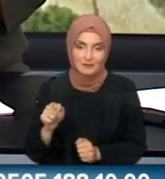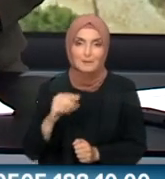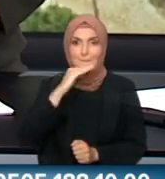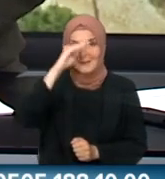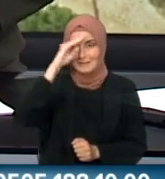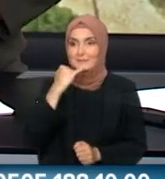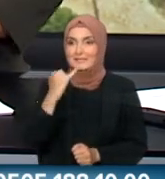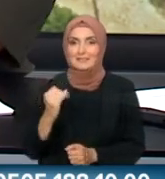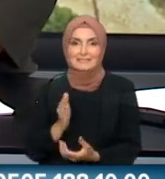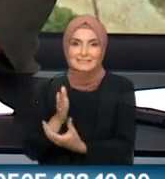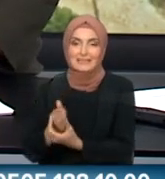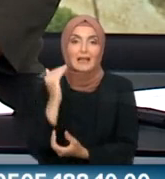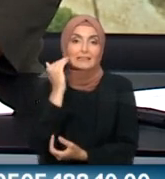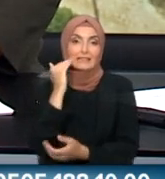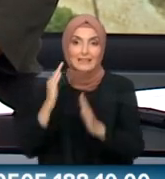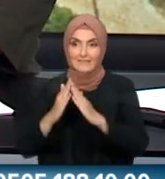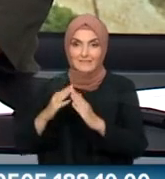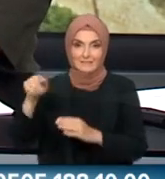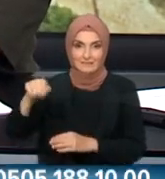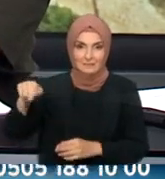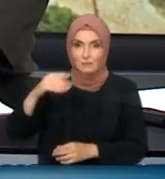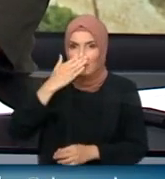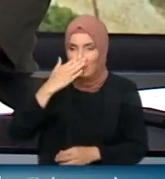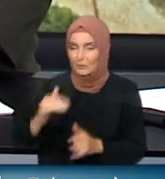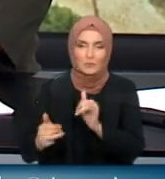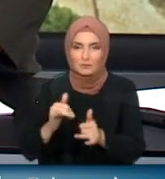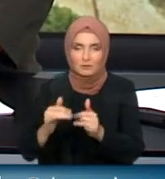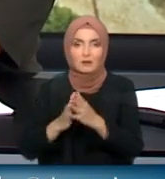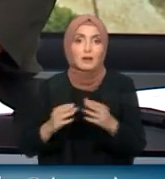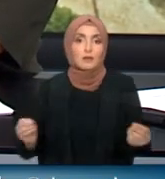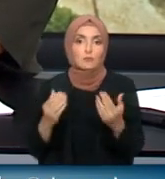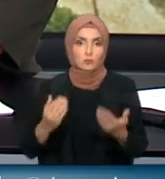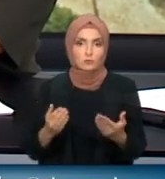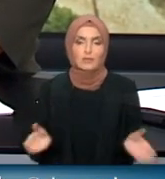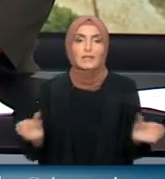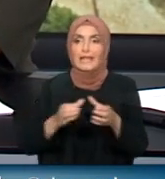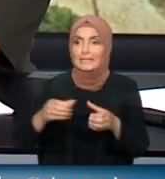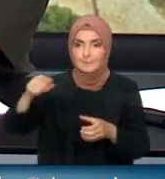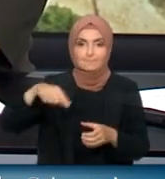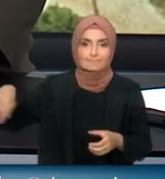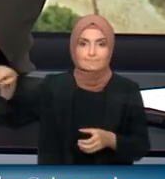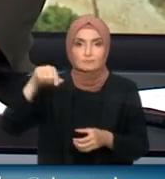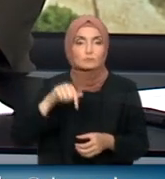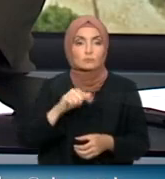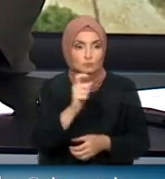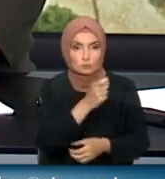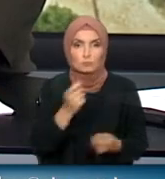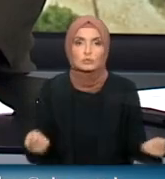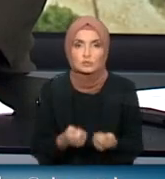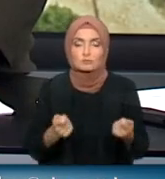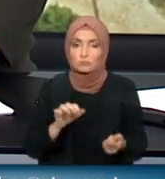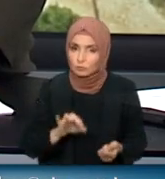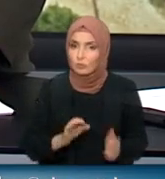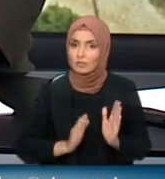evinin önünde oynarken ortadan kaybolmuştu. Ekipler küçük çocuğu bulma çalışmalarını bugün de sürdürdü. Ancak Miraç'a